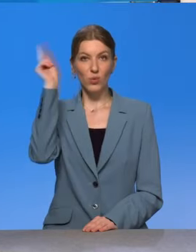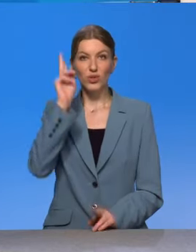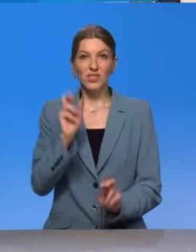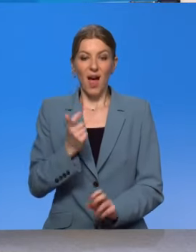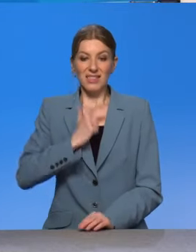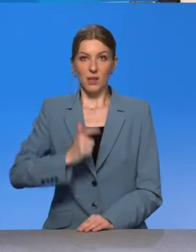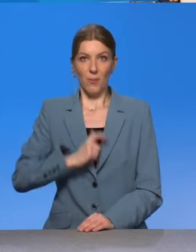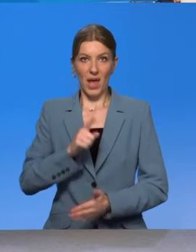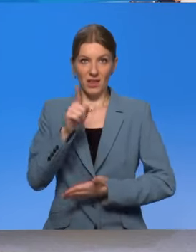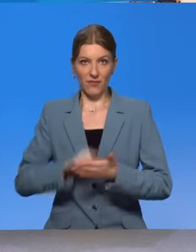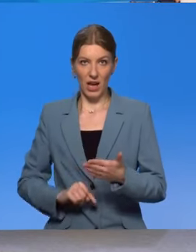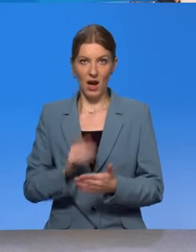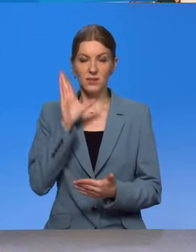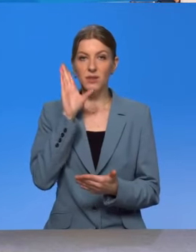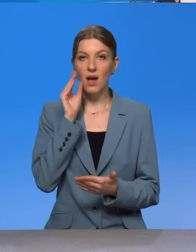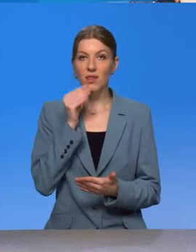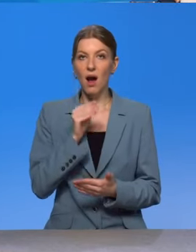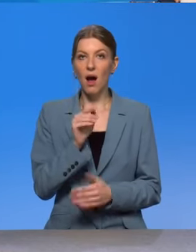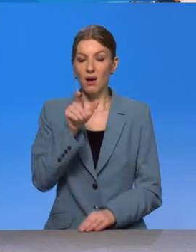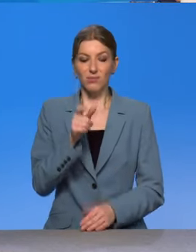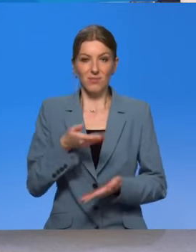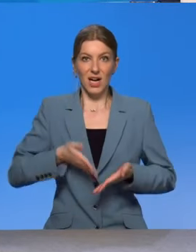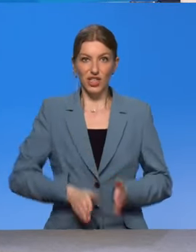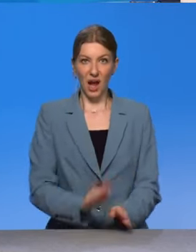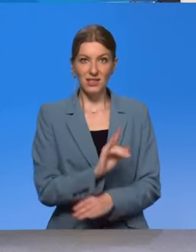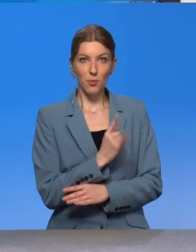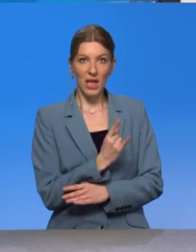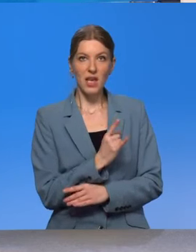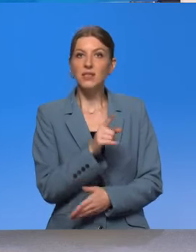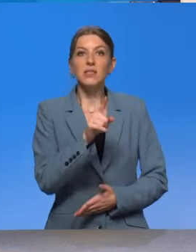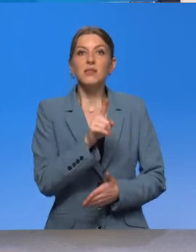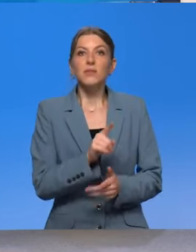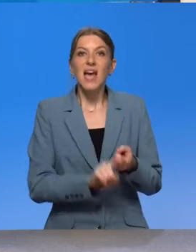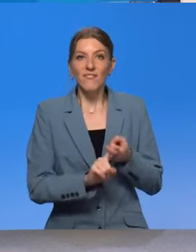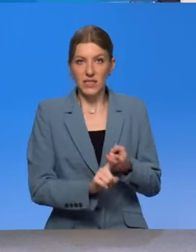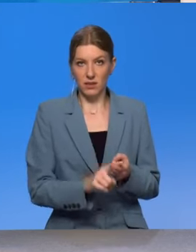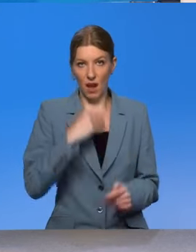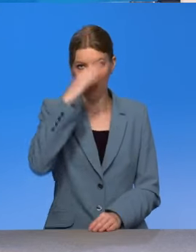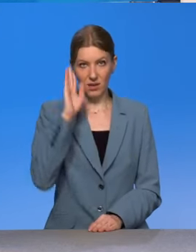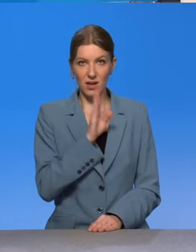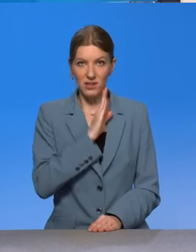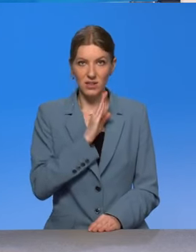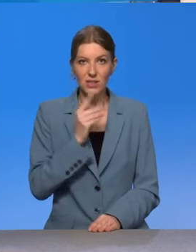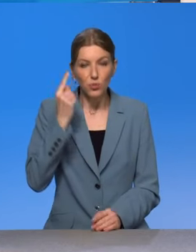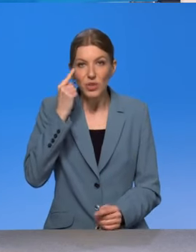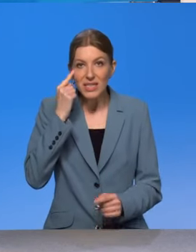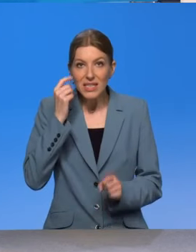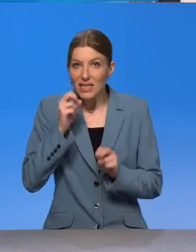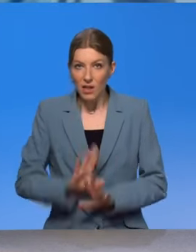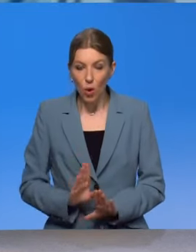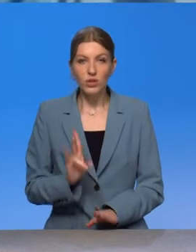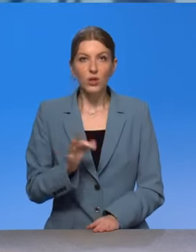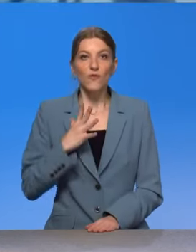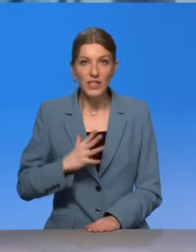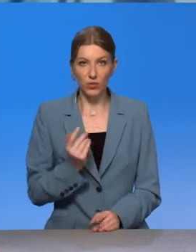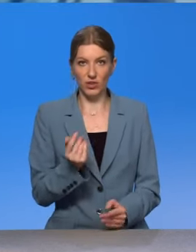он полностью зависит от взрослых людей, и он, ну, неосознанно, но тем не менее вынужден доверять всем. По мере роста,